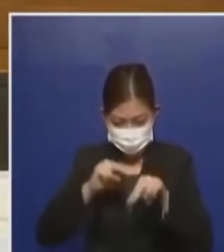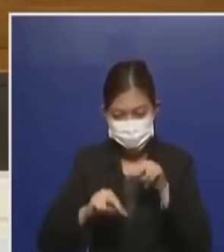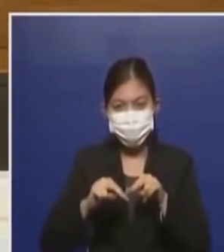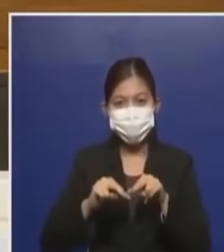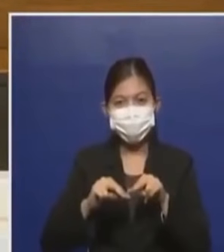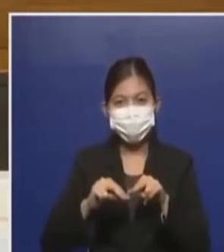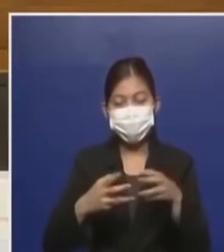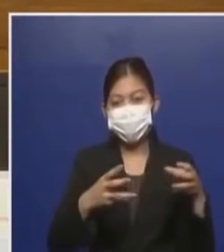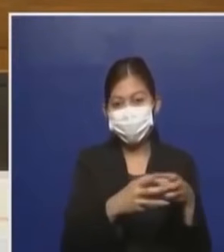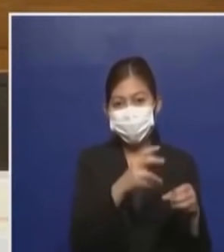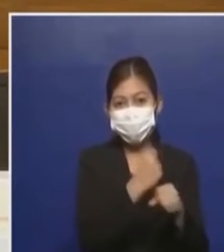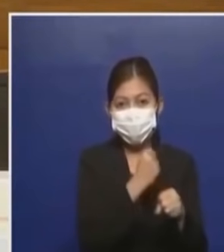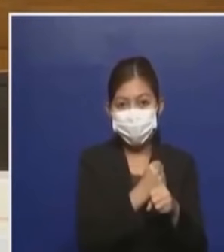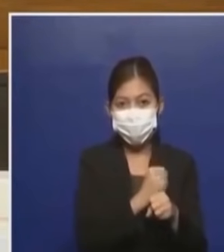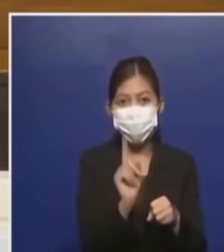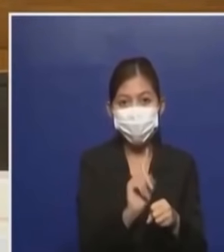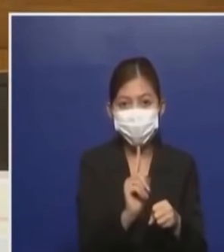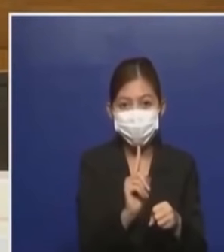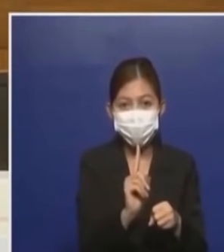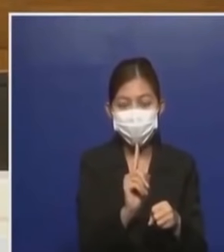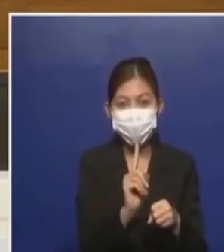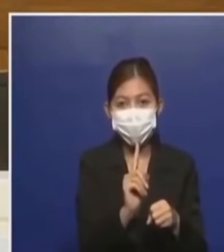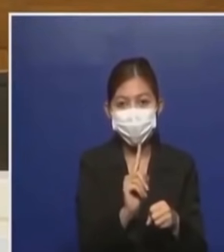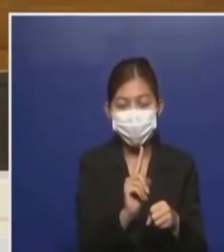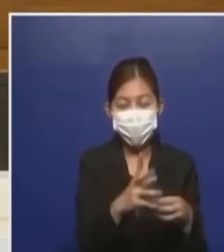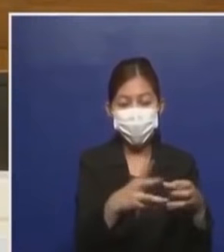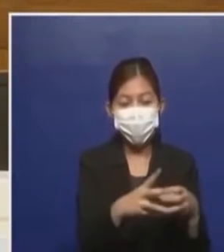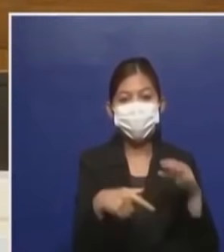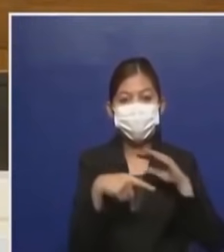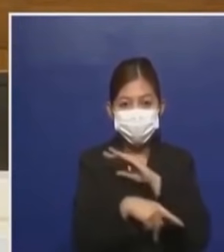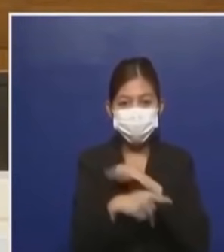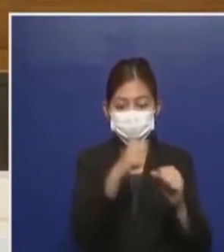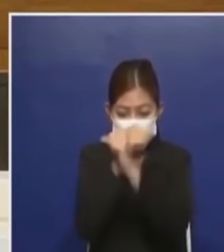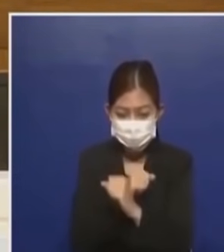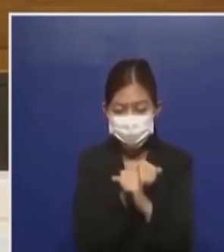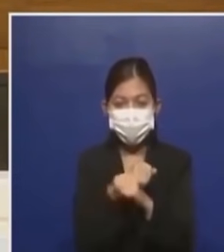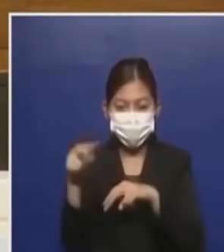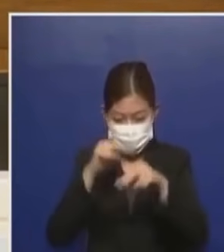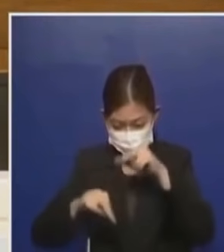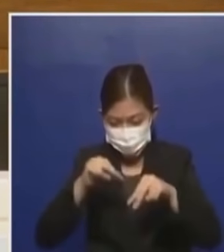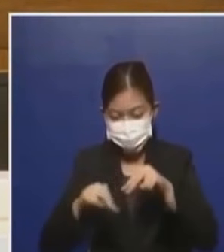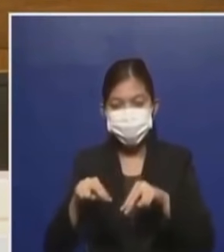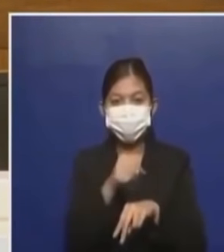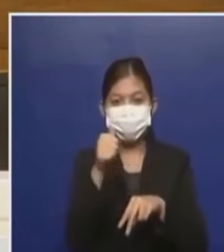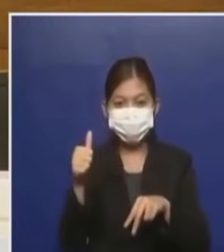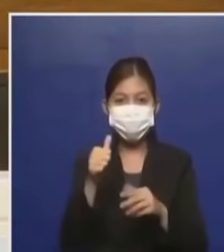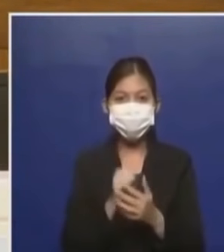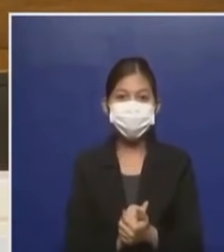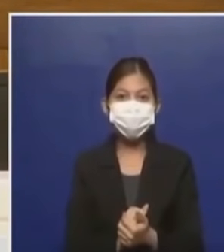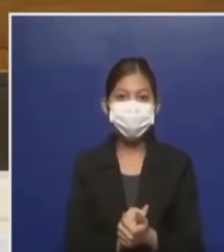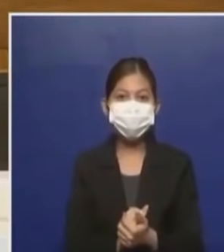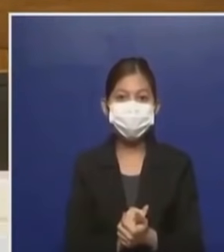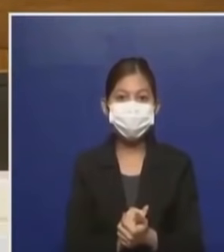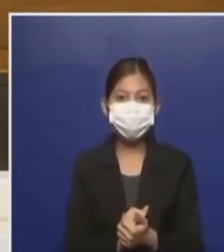องค์กรตรวจสอบอิสระนะทุกองค์กรนะครับสามารถตรวจสอบได้รวมความไปถึงในส่วน